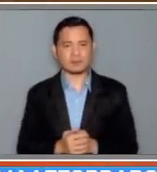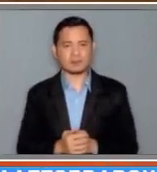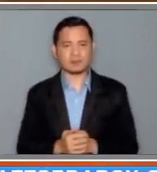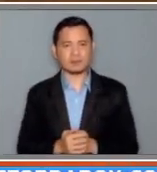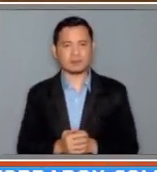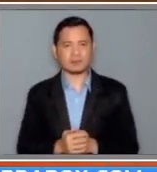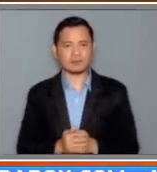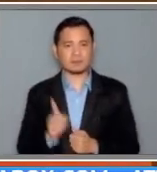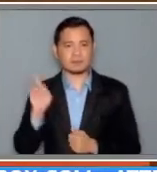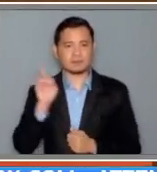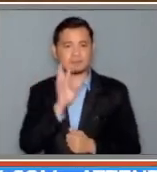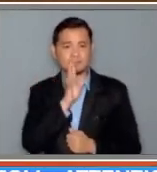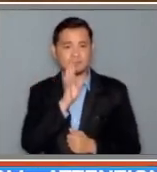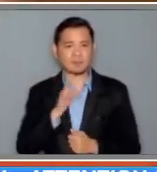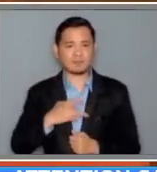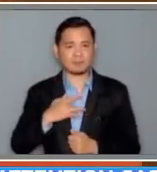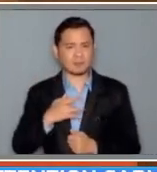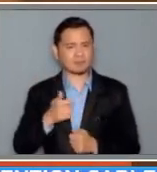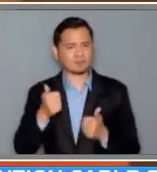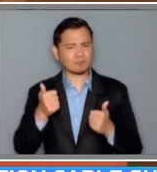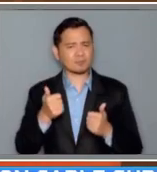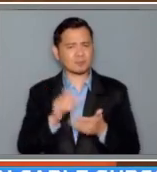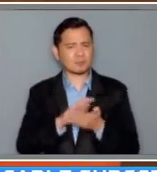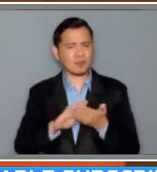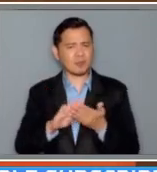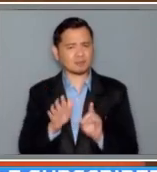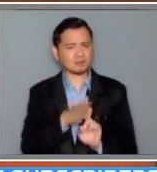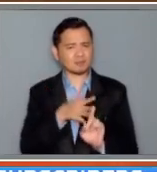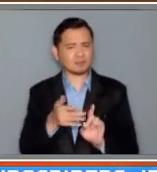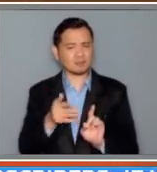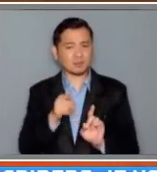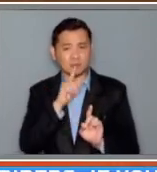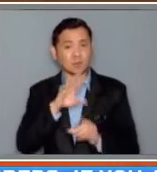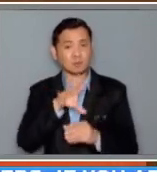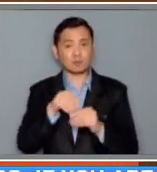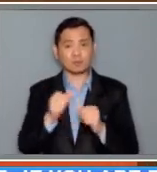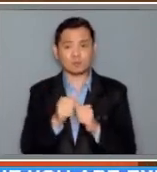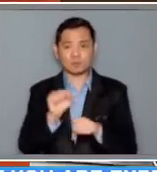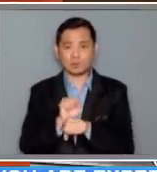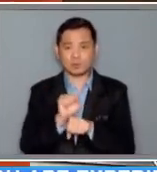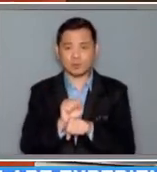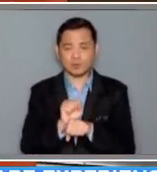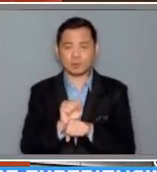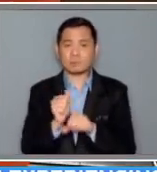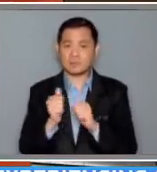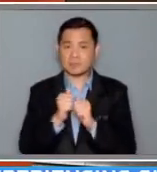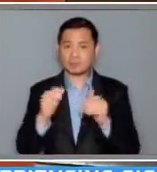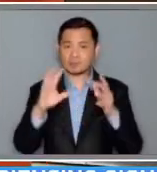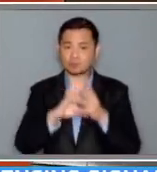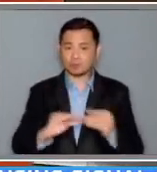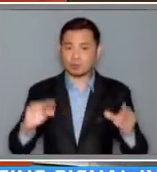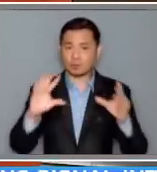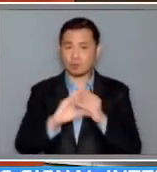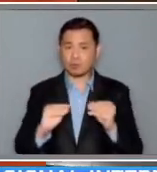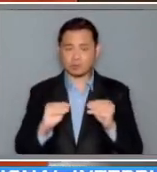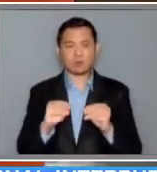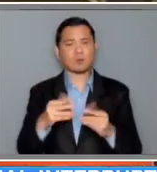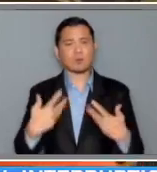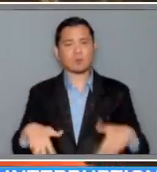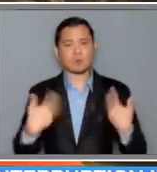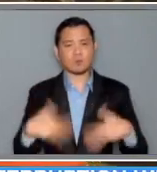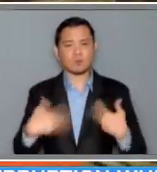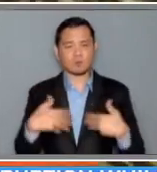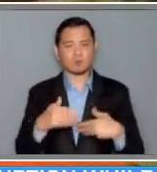I think it's part of the job. That just means the storytelling is very effective. Tanggap din ni Pinky na may